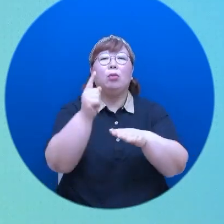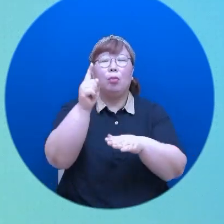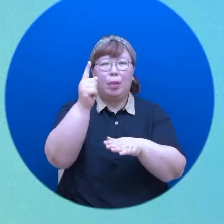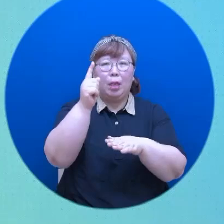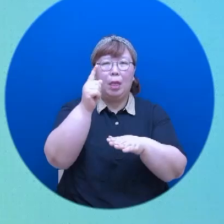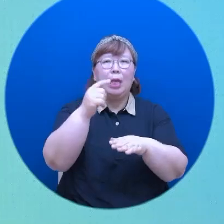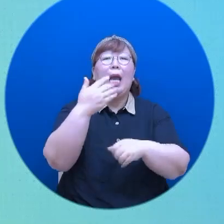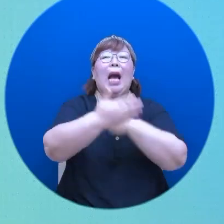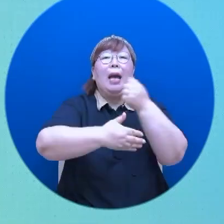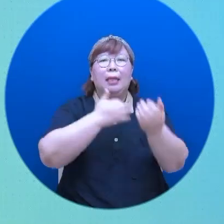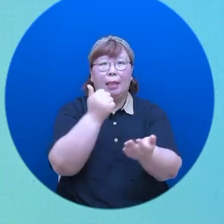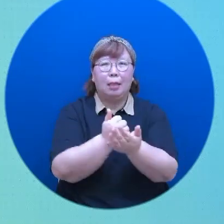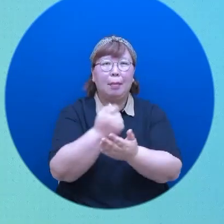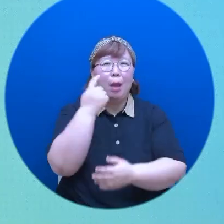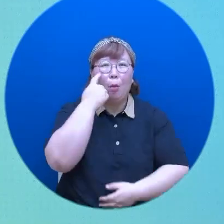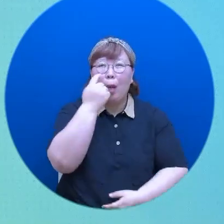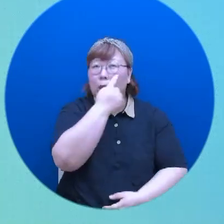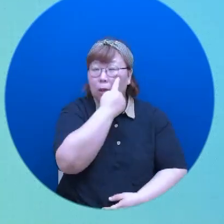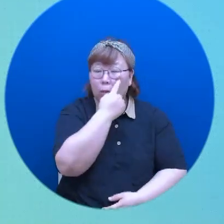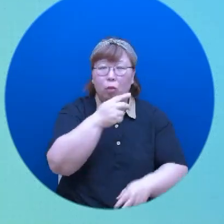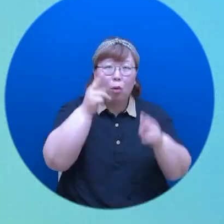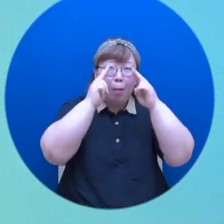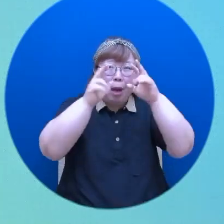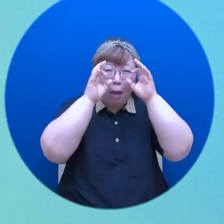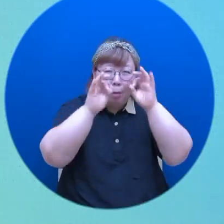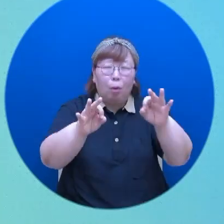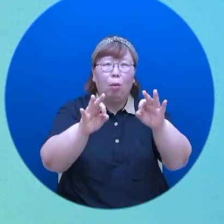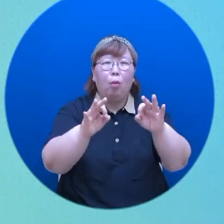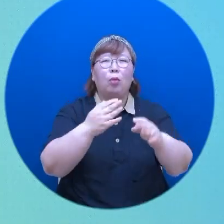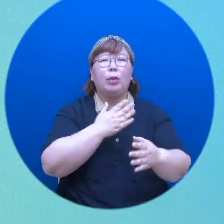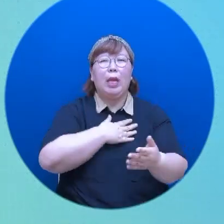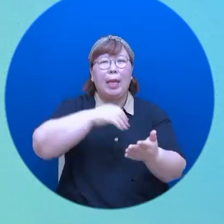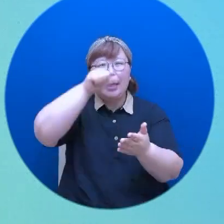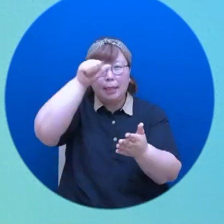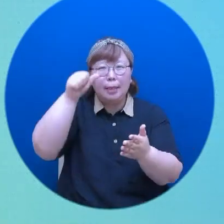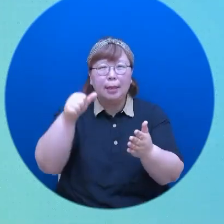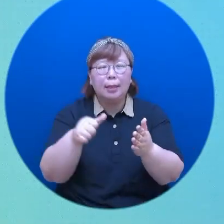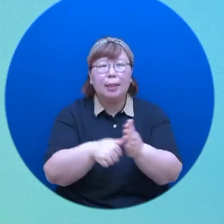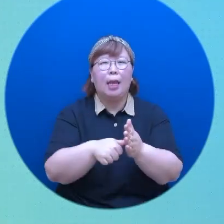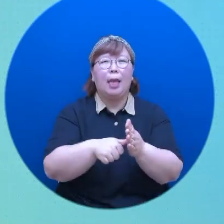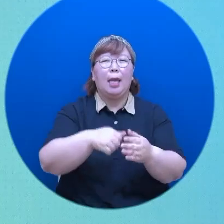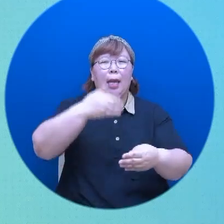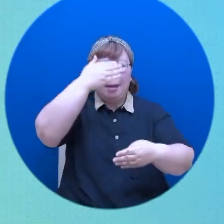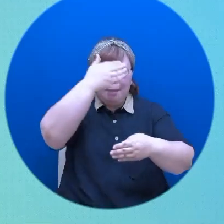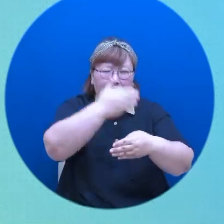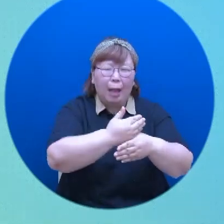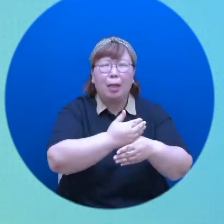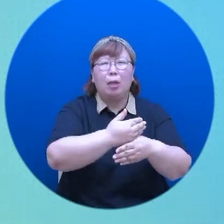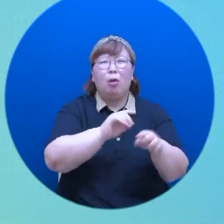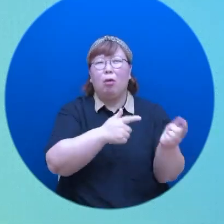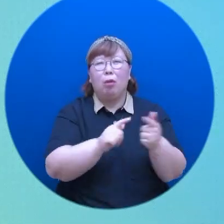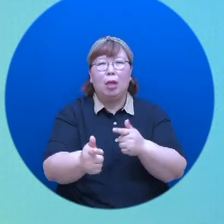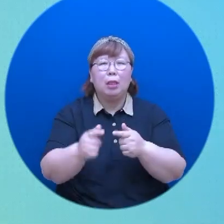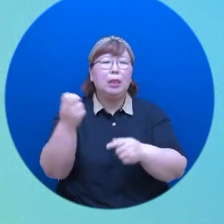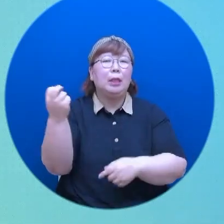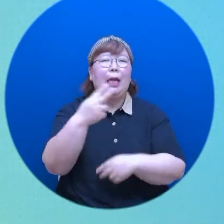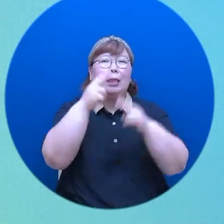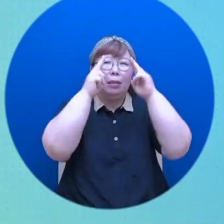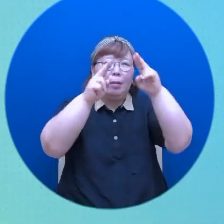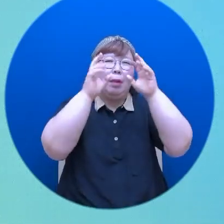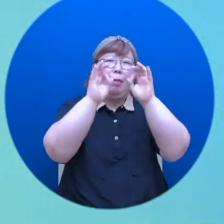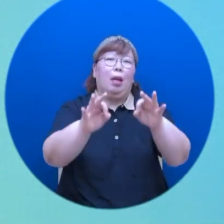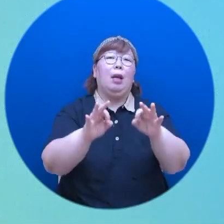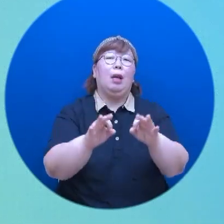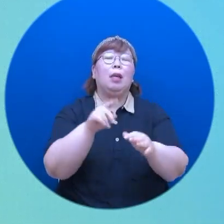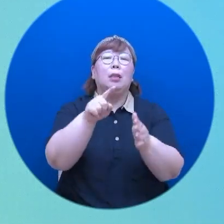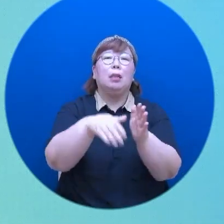하나님의 관점으로 나의 인생과 장애물들을 다시 바라보는 거예요. 그때